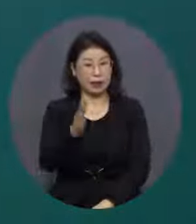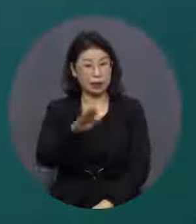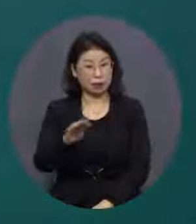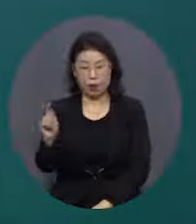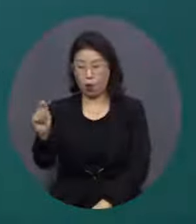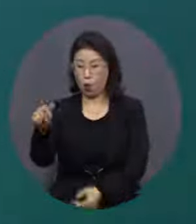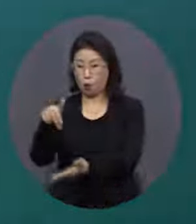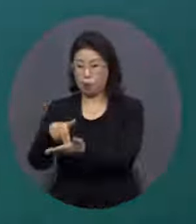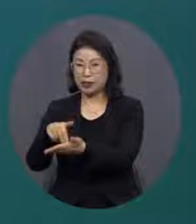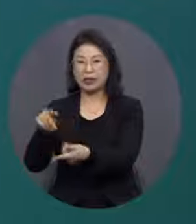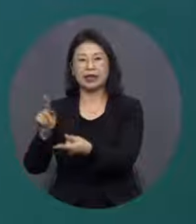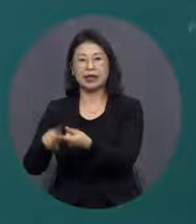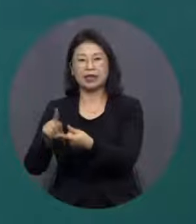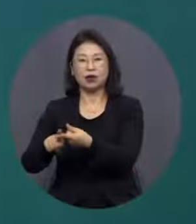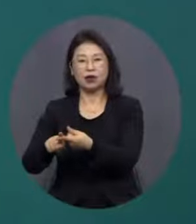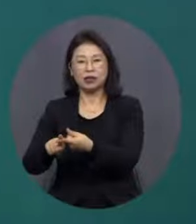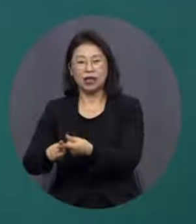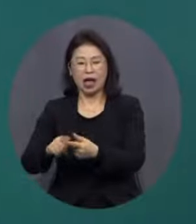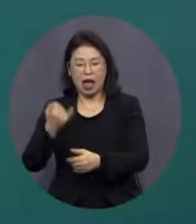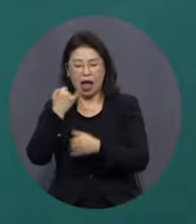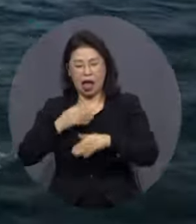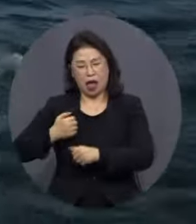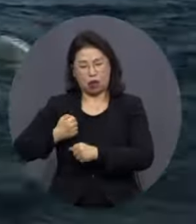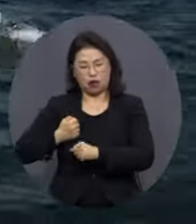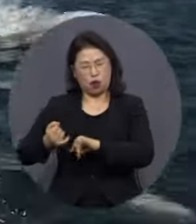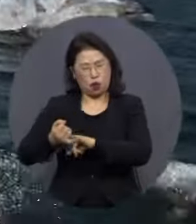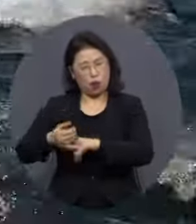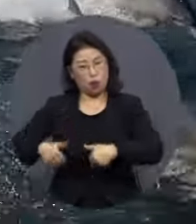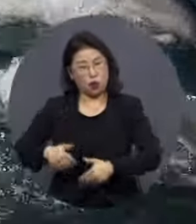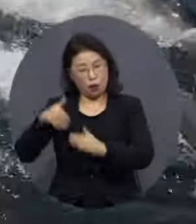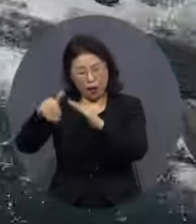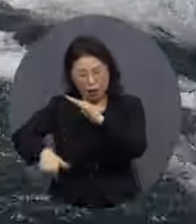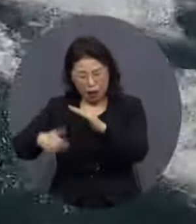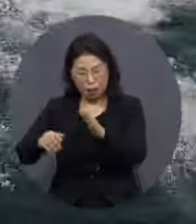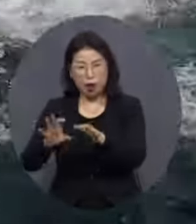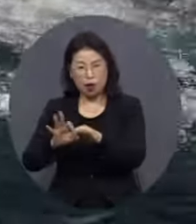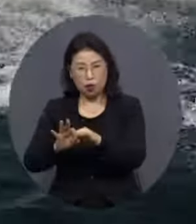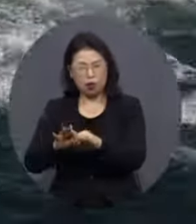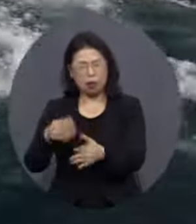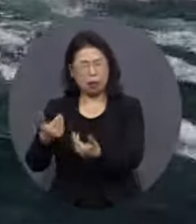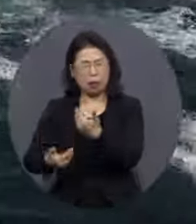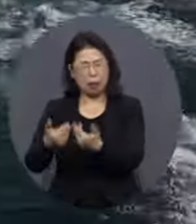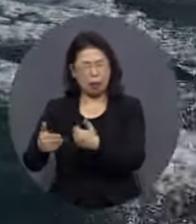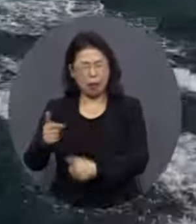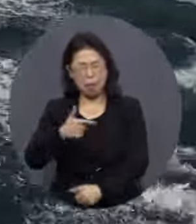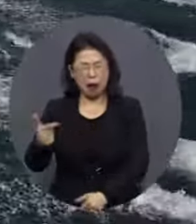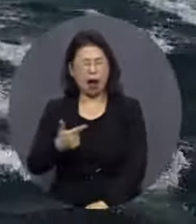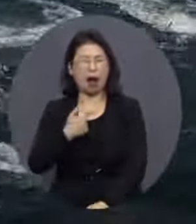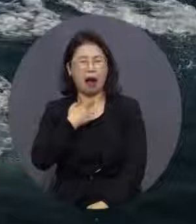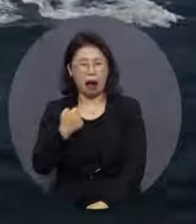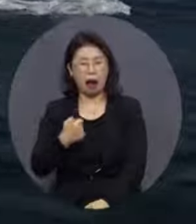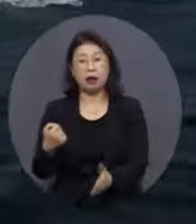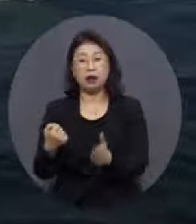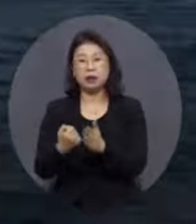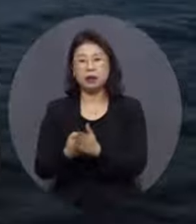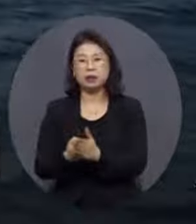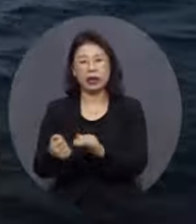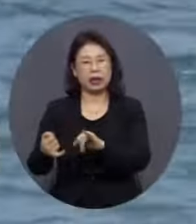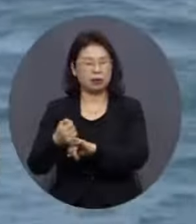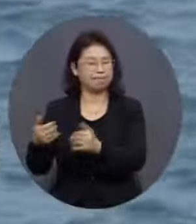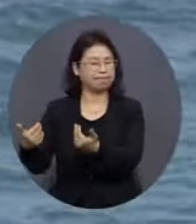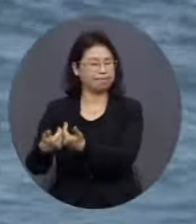고광철 후보는 해군기지 같이 꼭 필요한 개발도 극단적 갈등으로 증폭될 수 있다며